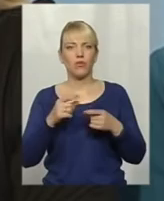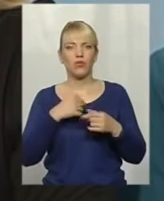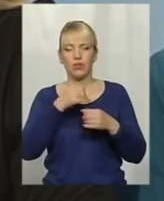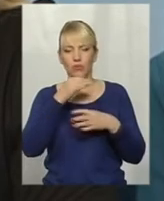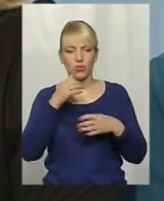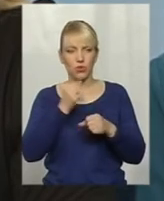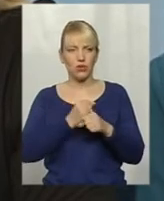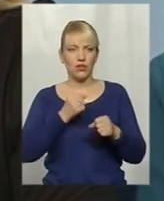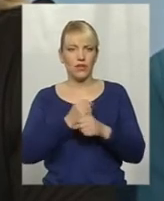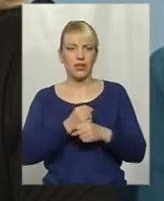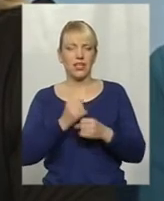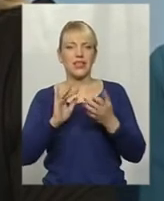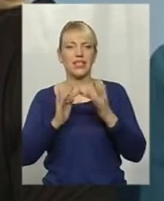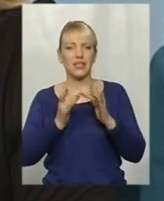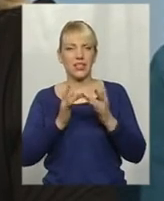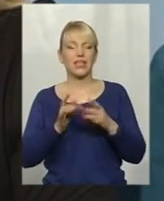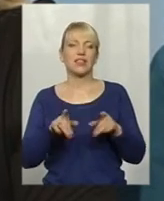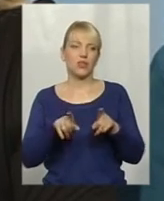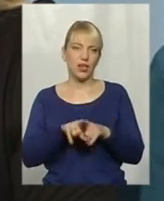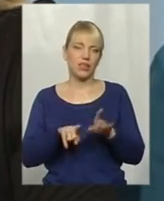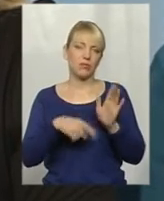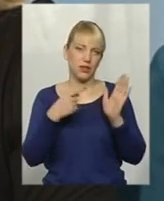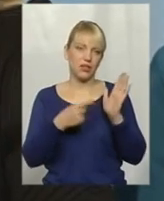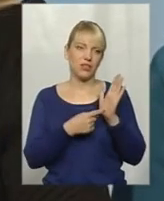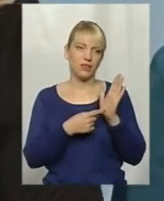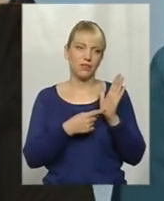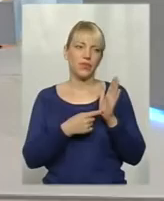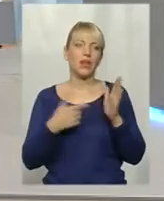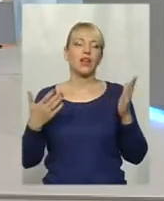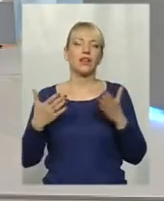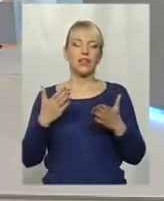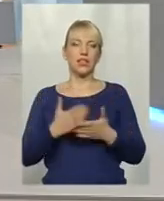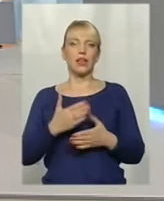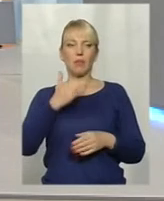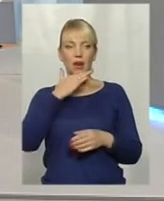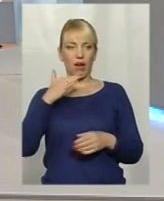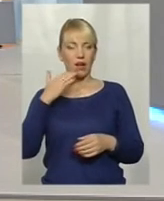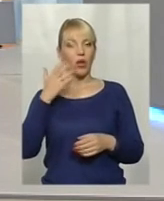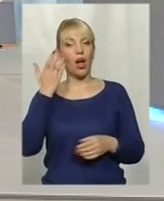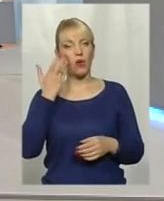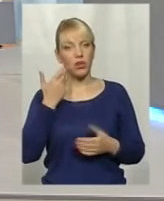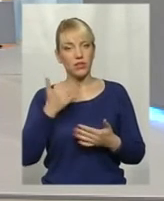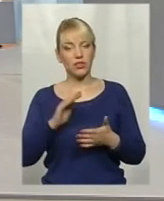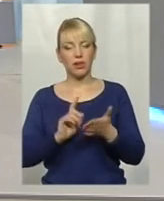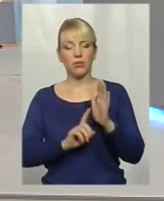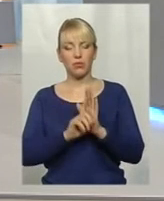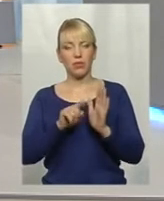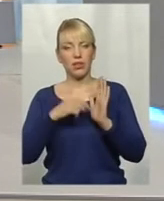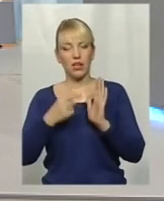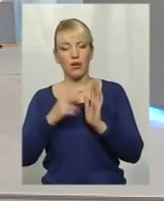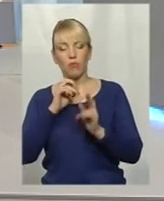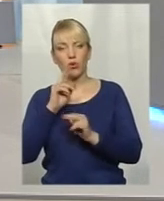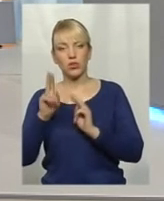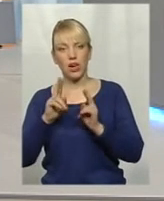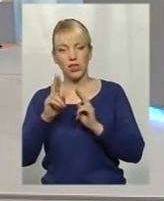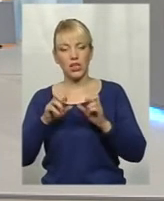в інтернеті з тих чи інших причин. Тобто, отакі питання, їх багато. Коли вже стоїть питання про оскарження